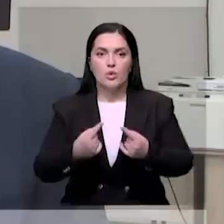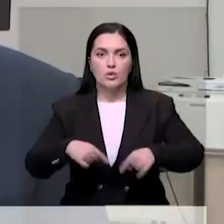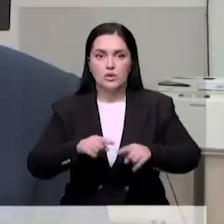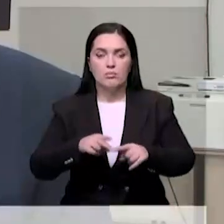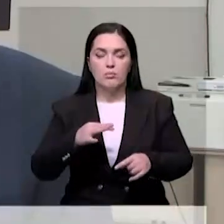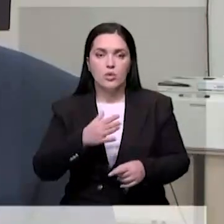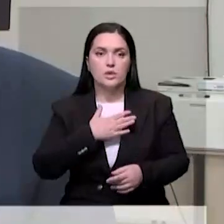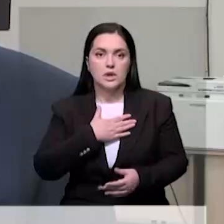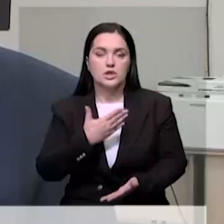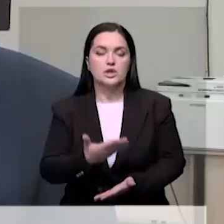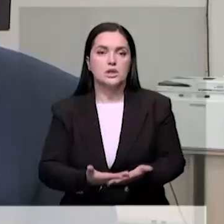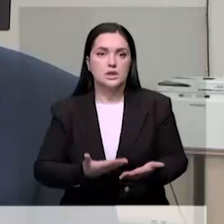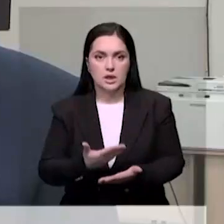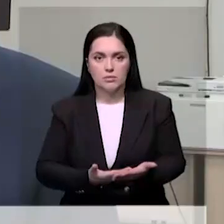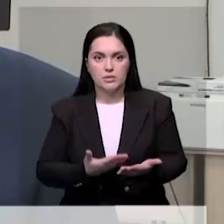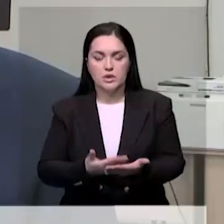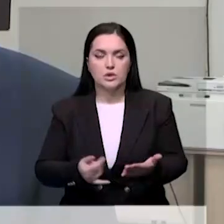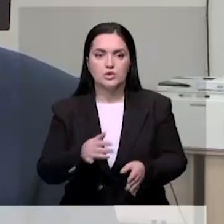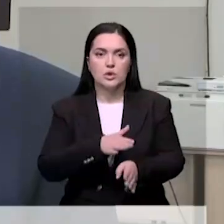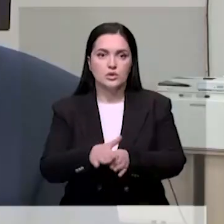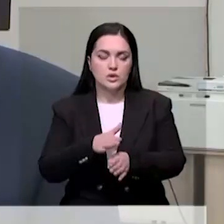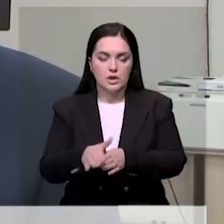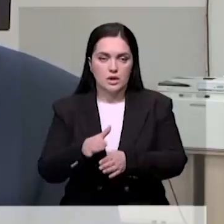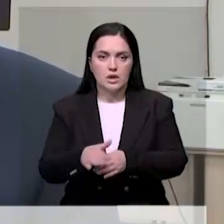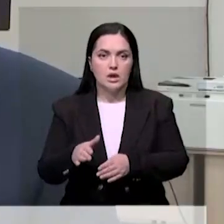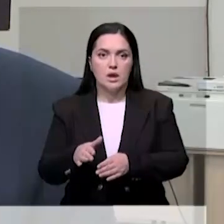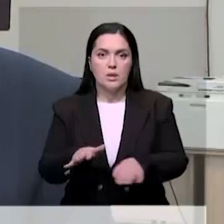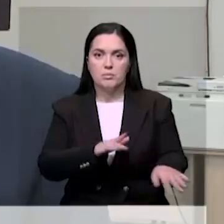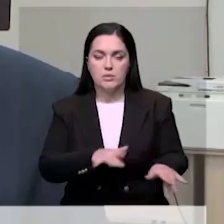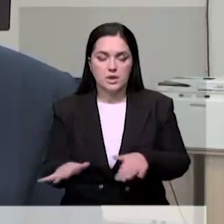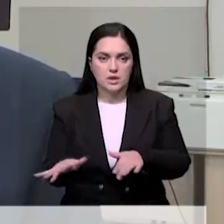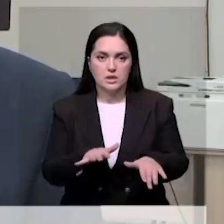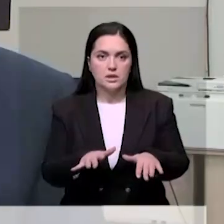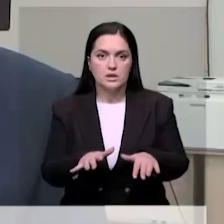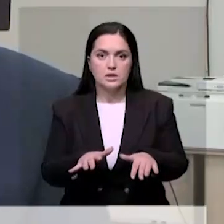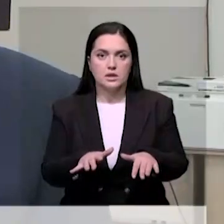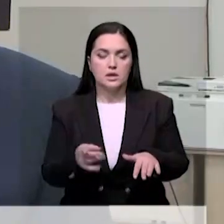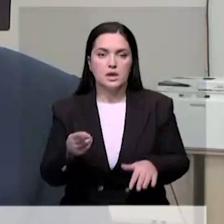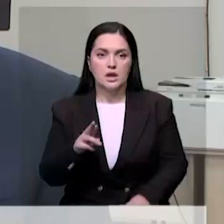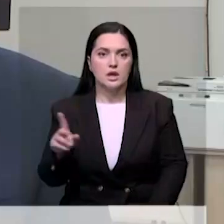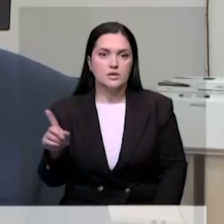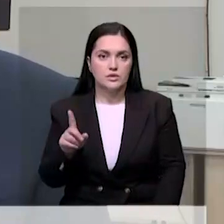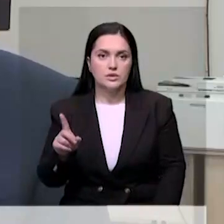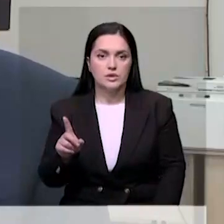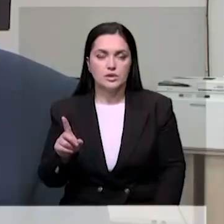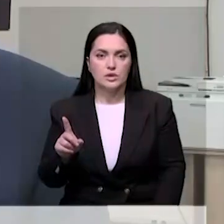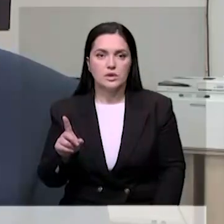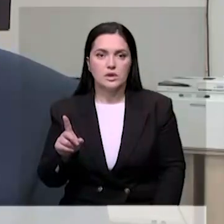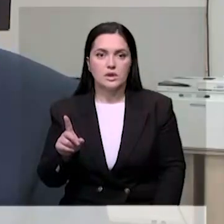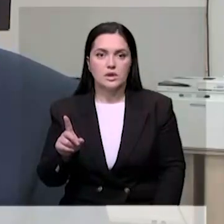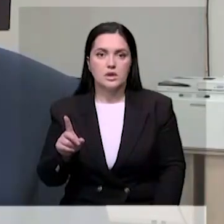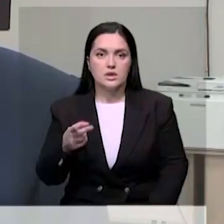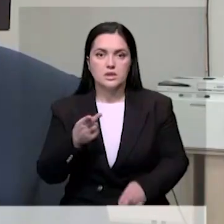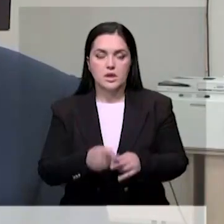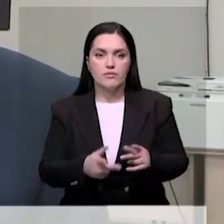нашей рекомендации осуществляются какие-то, предпринимаются меры для того, чтобы завершить эти